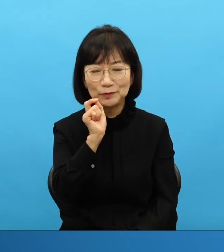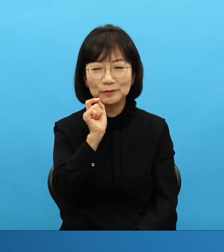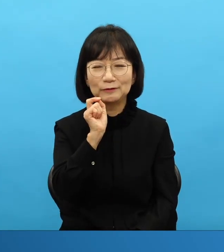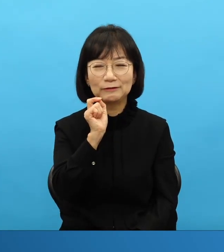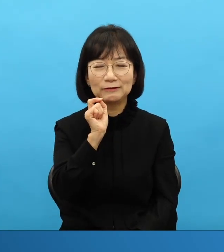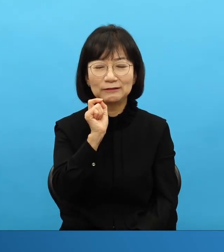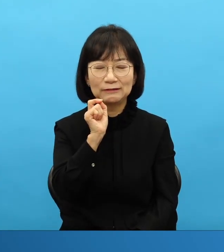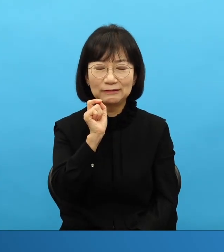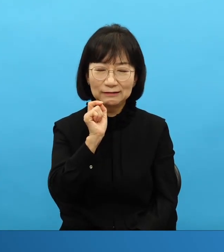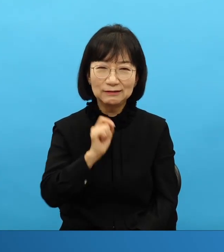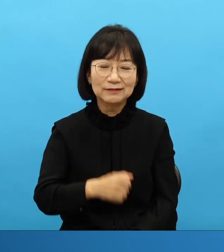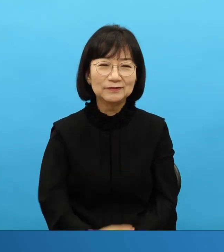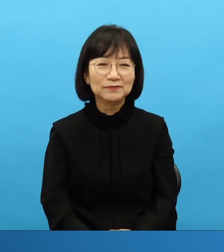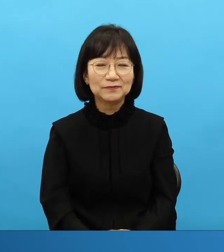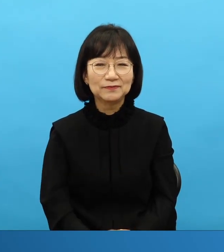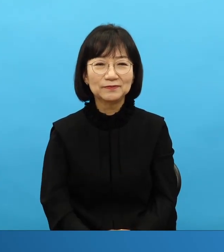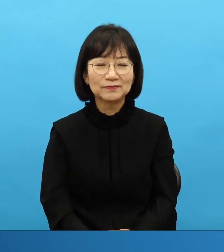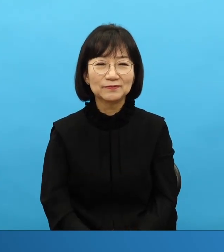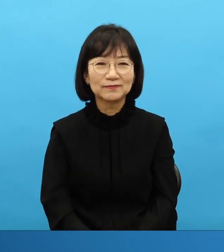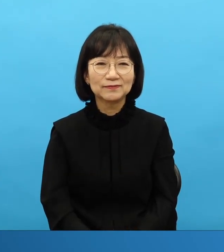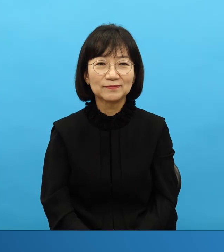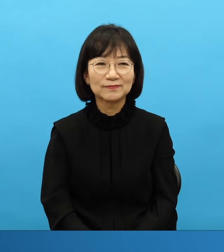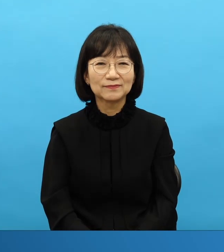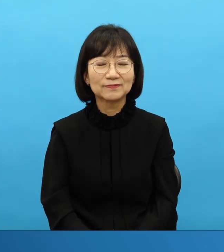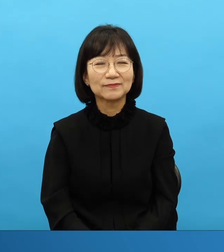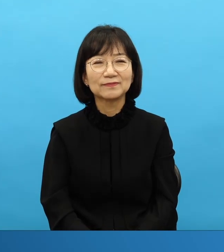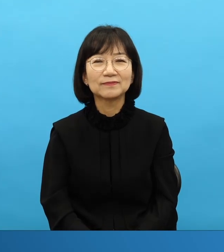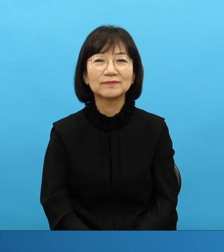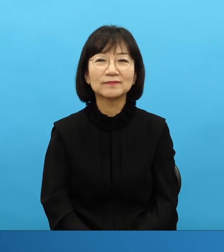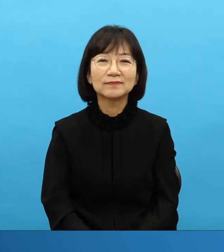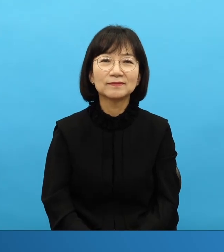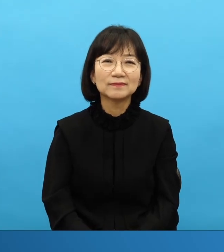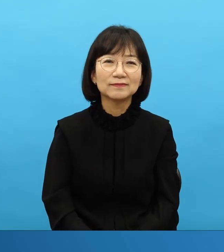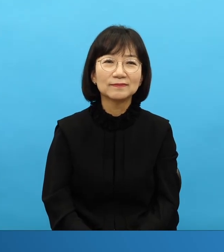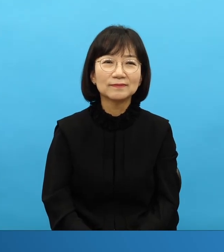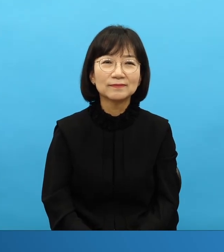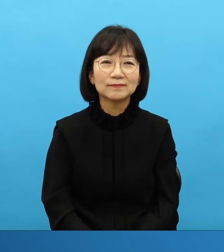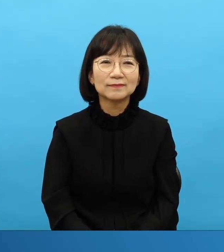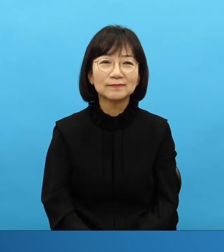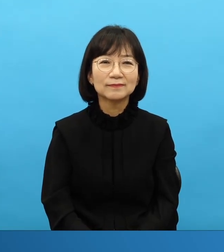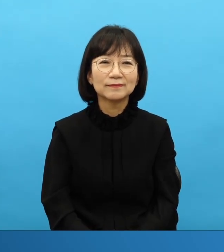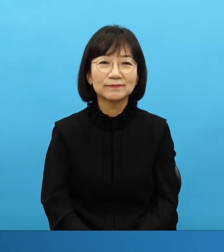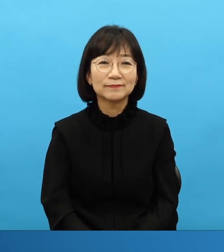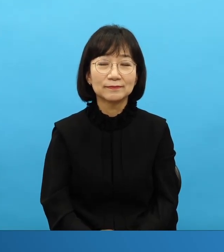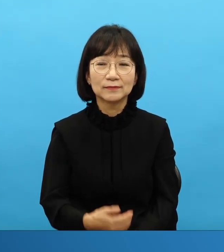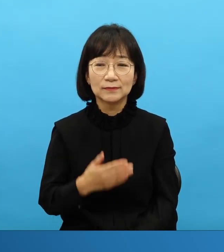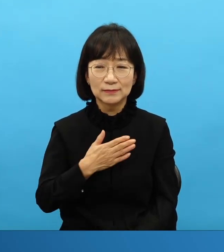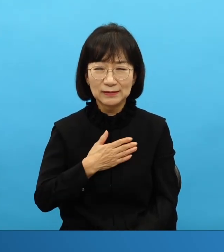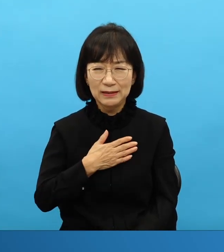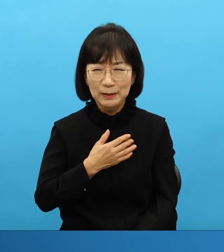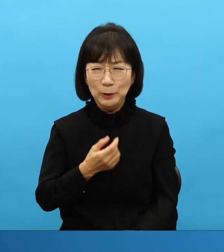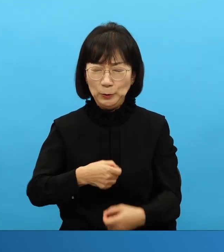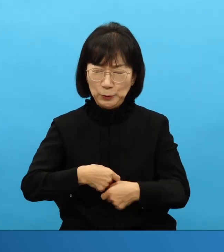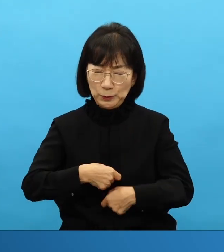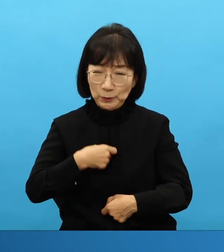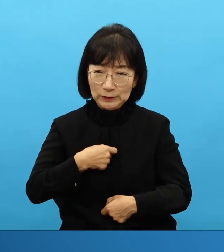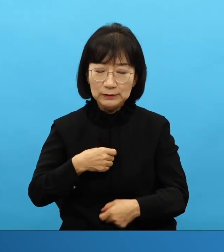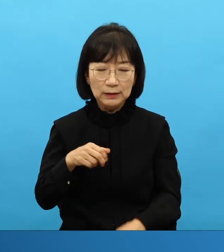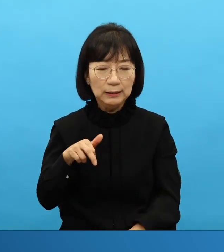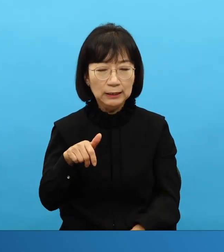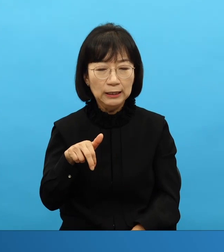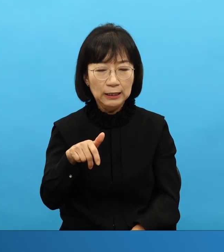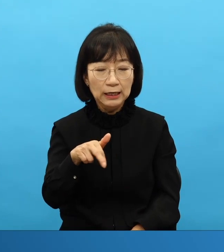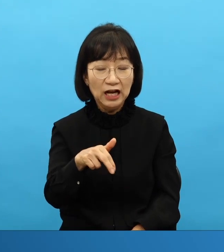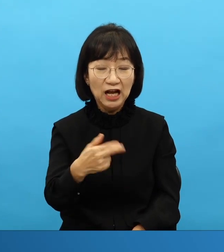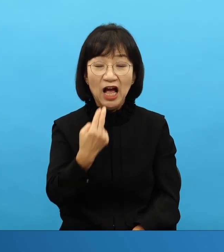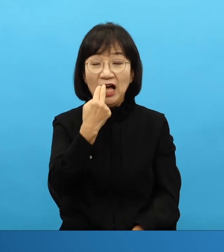卓越的地方，我其实非常不足，也不好的地方很多。 저는 지금 걸어 다니는 것도 사실은 힘들어요. 조금 힘들어요. 숨이 차가지고